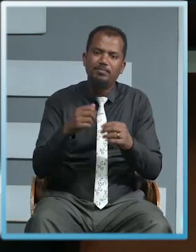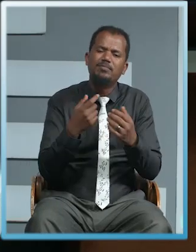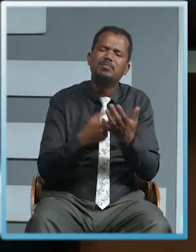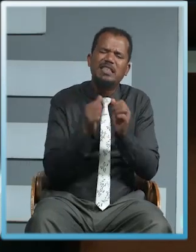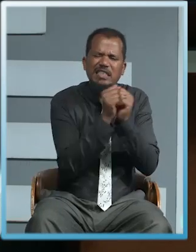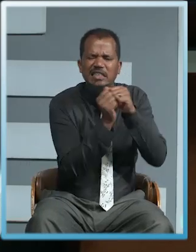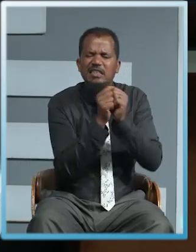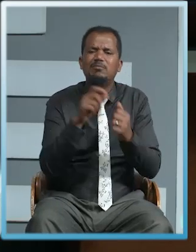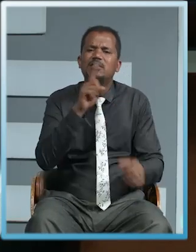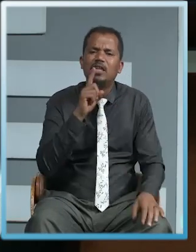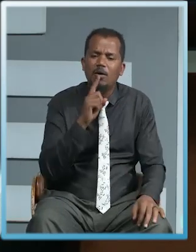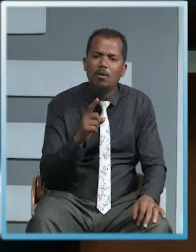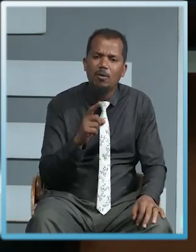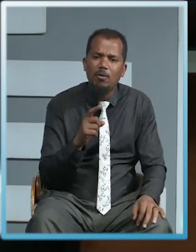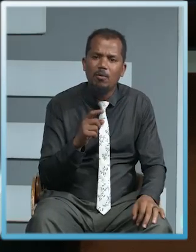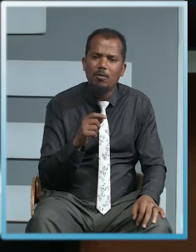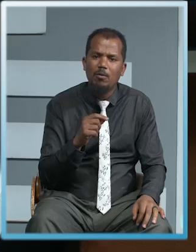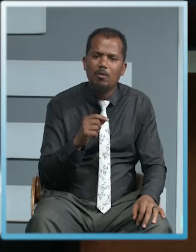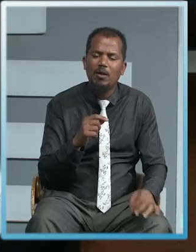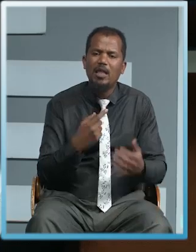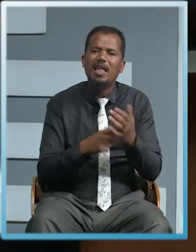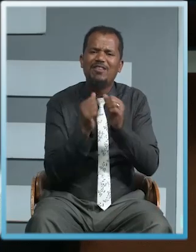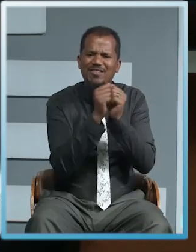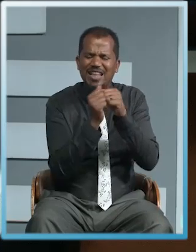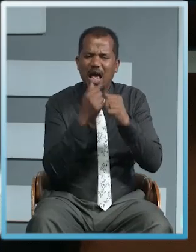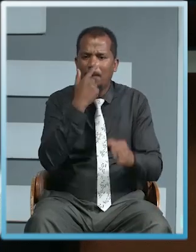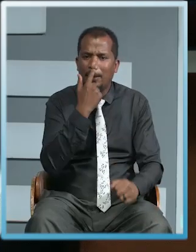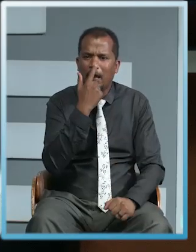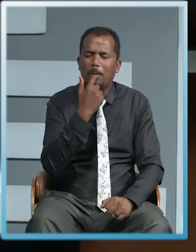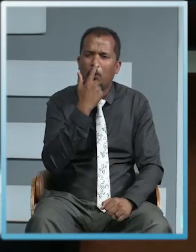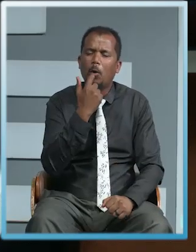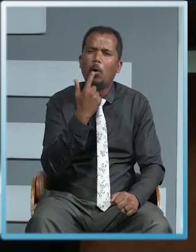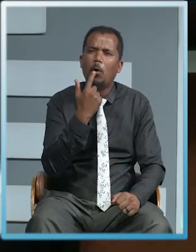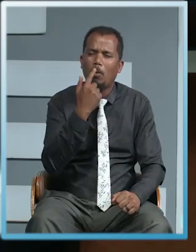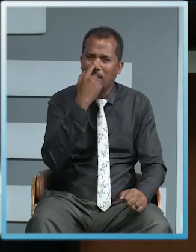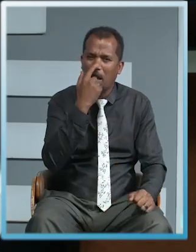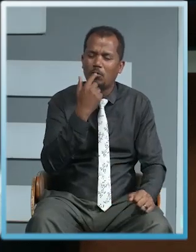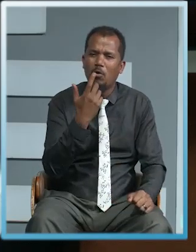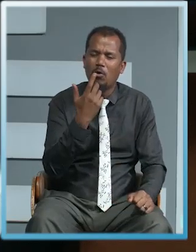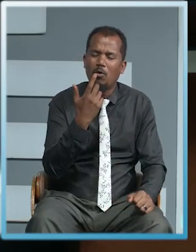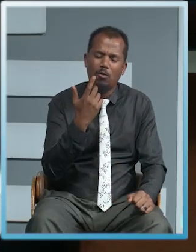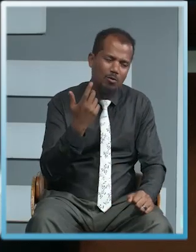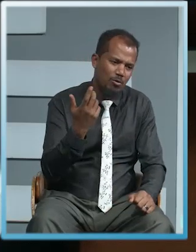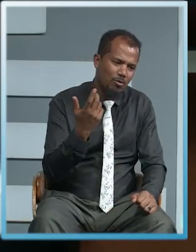ይሄ ነው ማለት ነው። ይሄ ፍትጊያ ያለው በተለምዶ